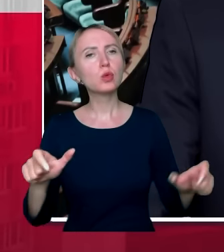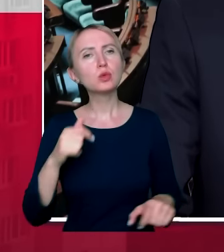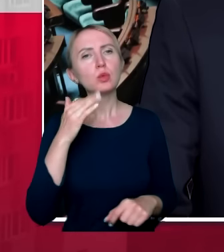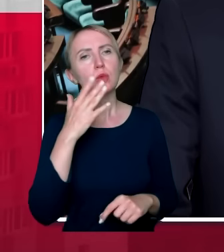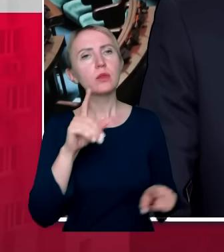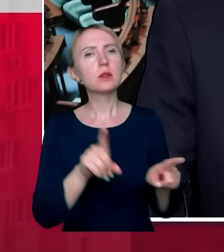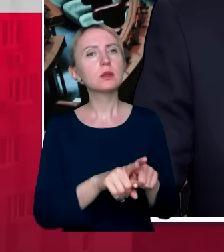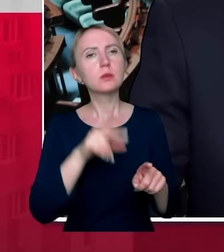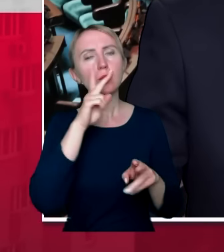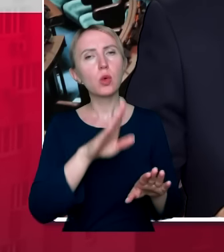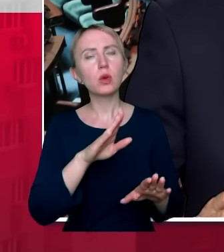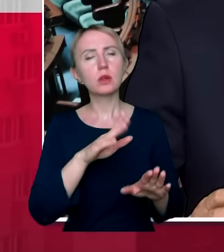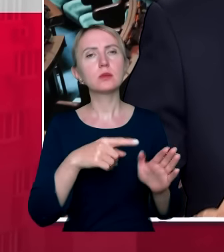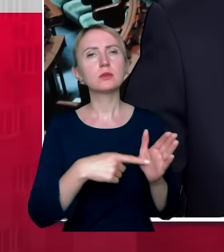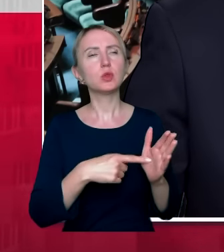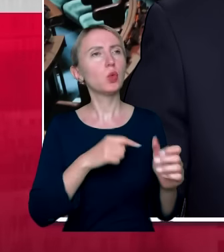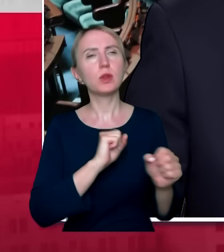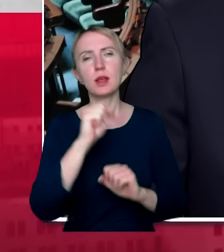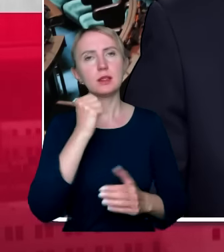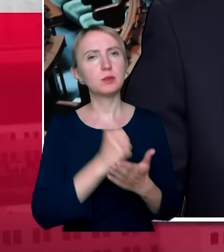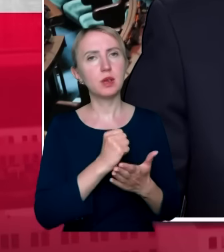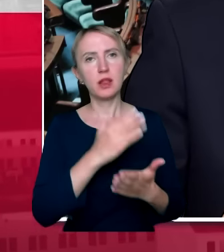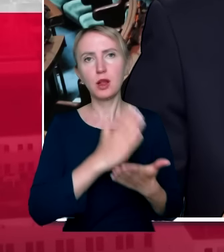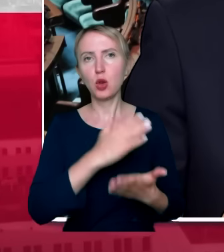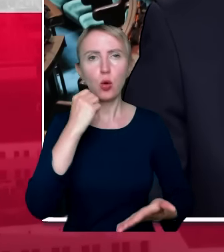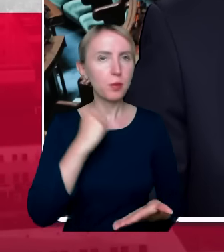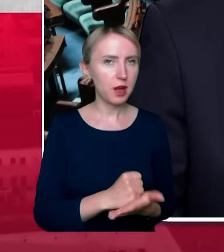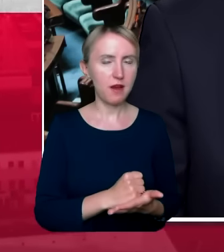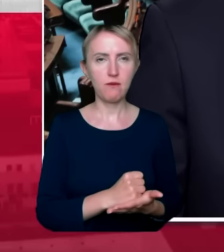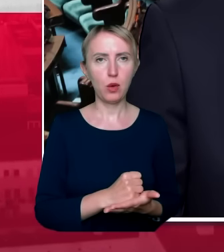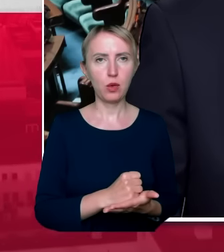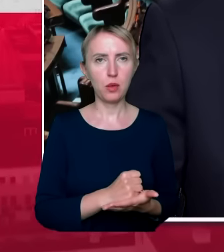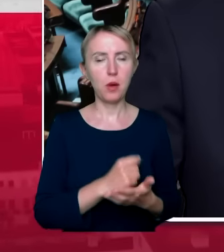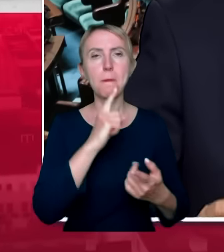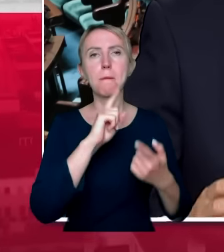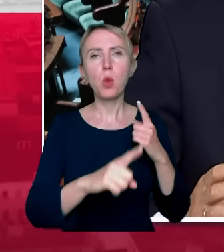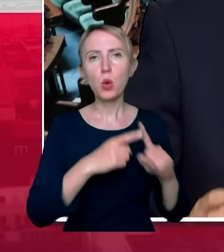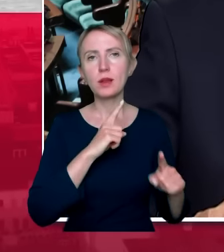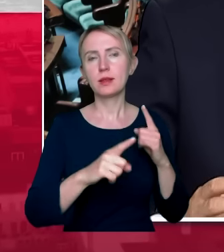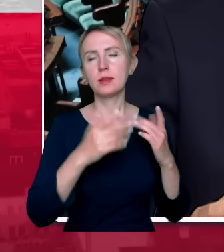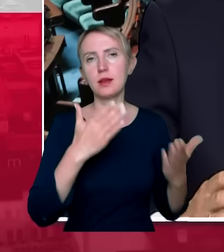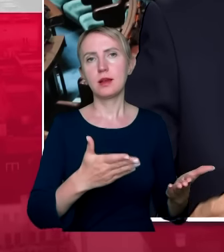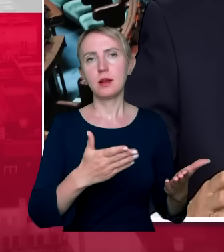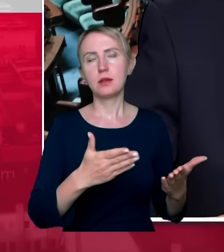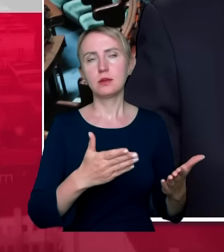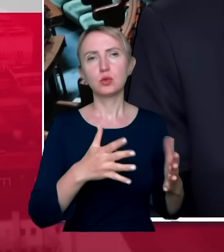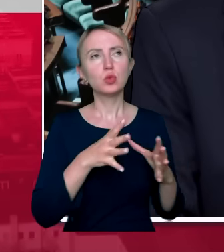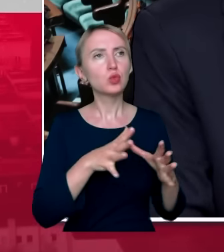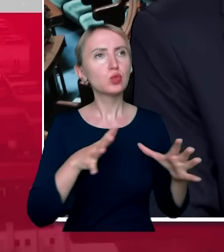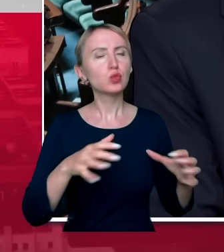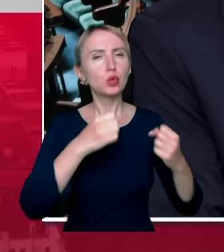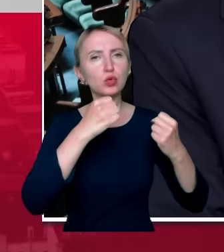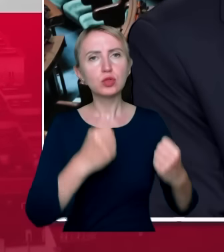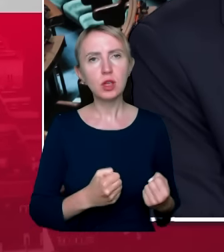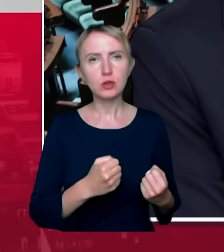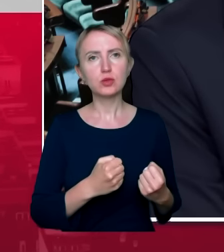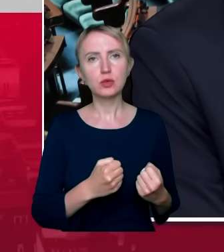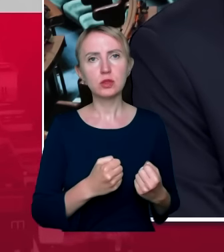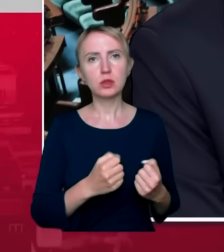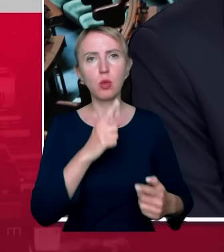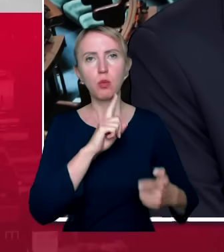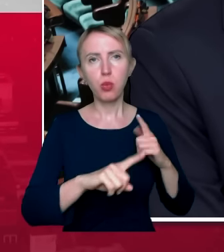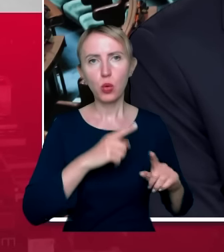wskazuje przesłanek, że to nie jest sprawa tylko prawna, tylko tu jest polityka, że tutaj gro ciężaru sprawy spoczywa na